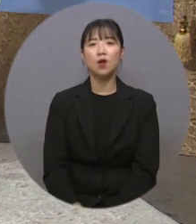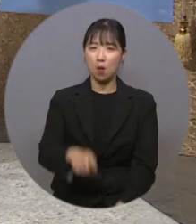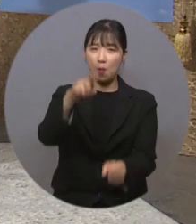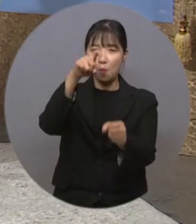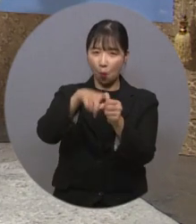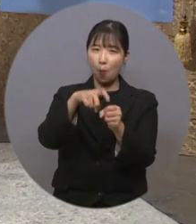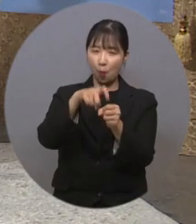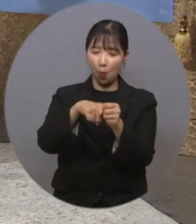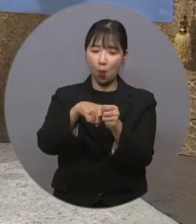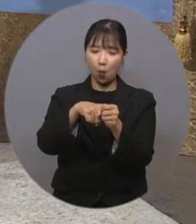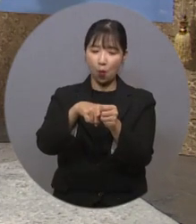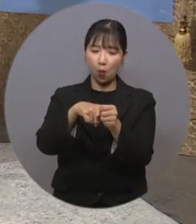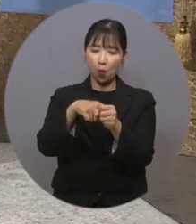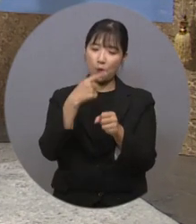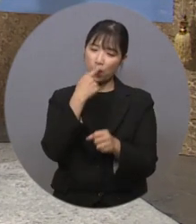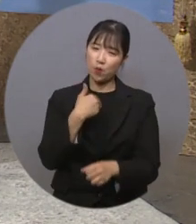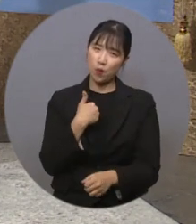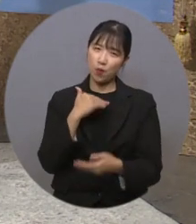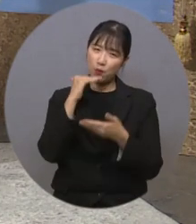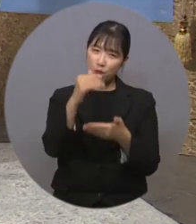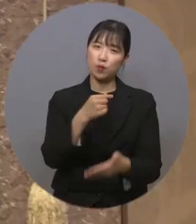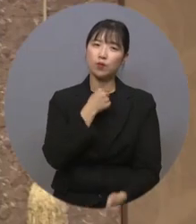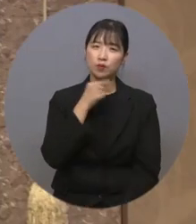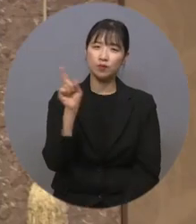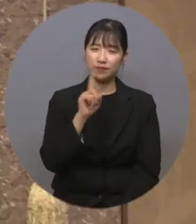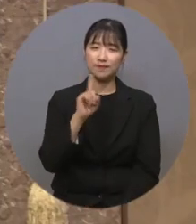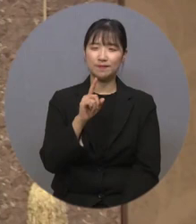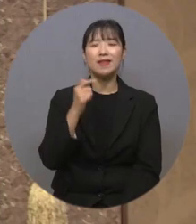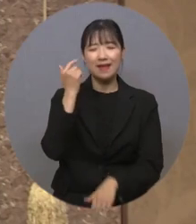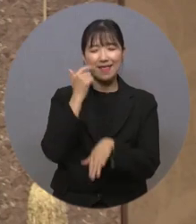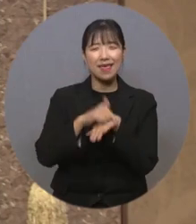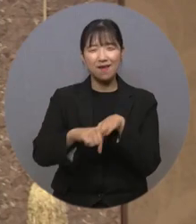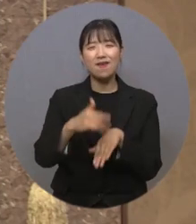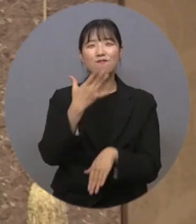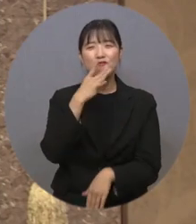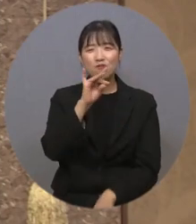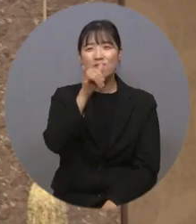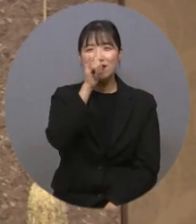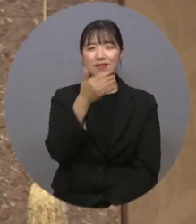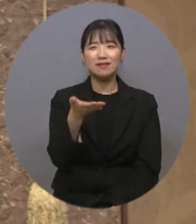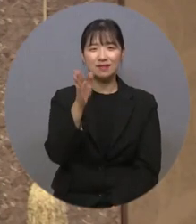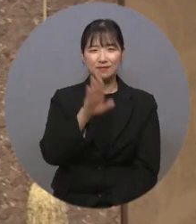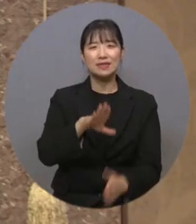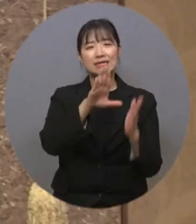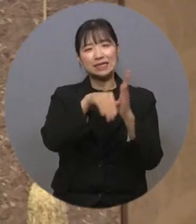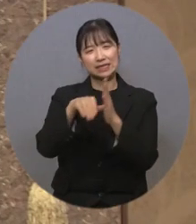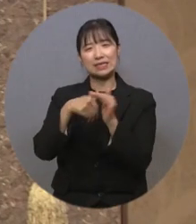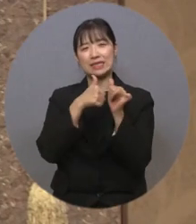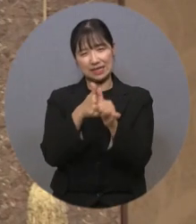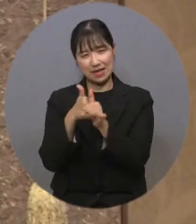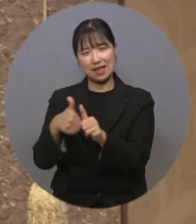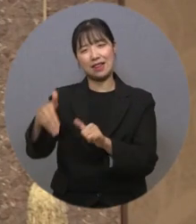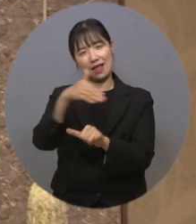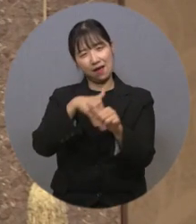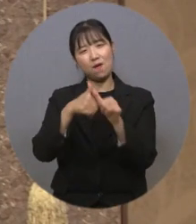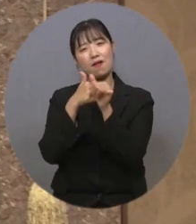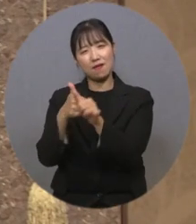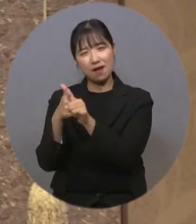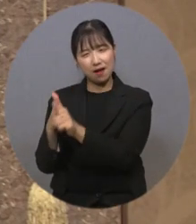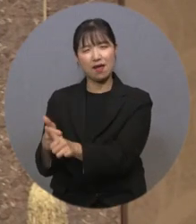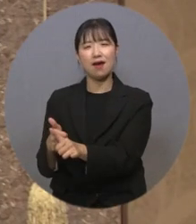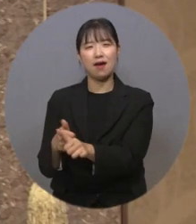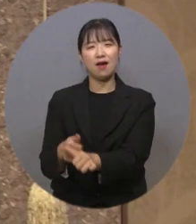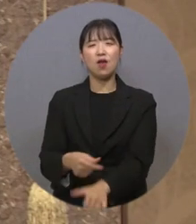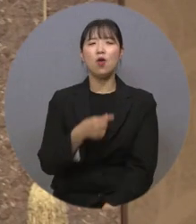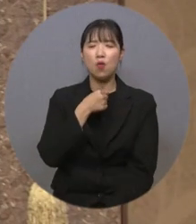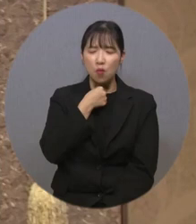네. 저는 이렇게 말씀드리고 싶어요. 물론 어떤 계획이 있겠지만은 예. 시기에 따라서 상황에 따라서 여러 가지